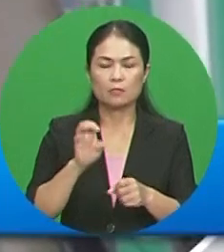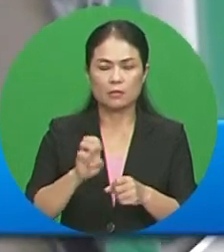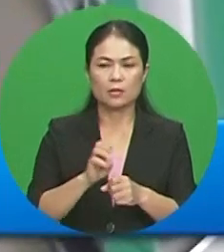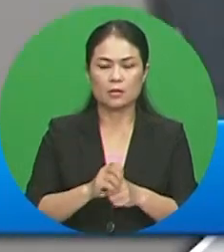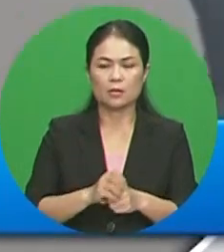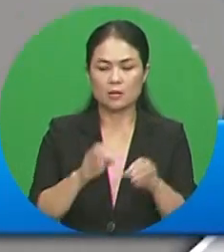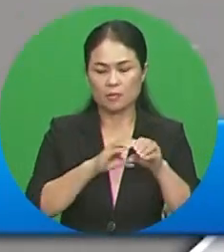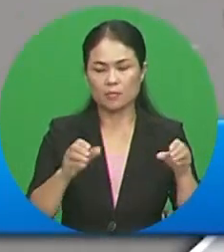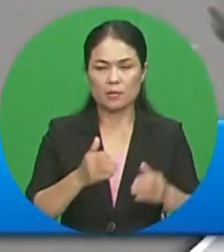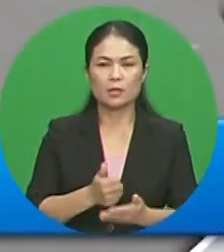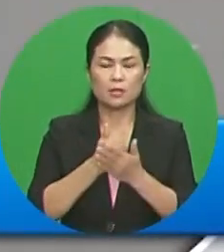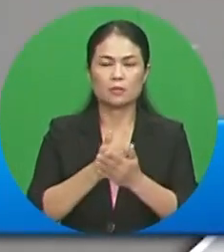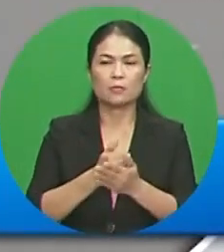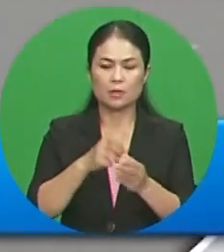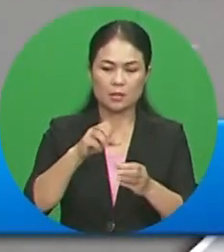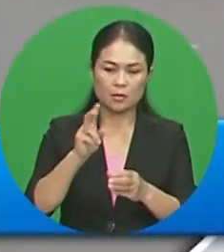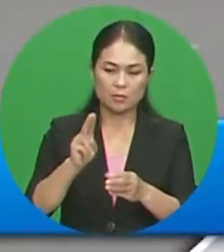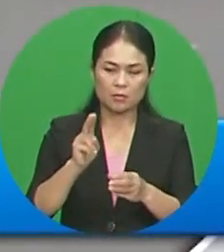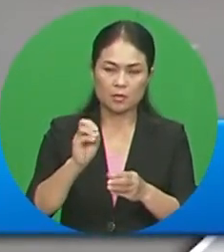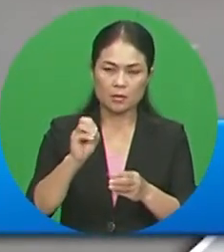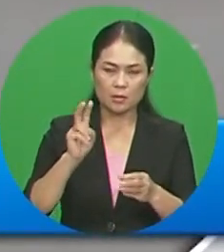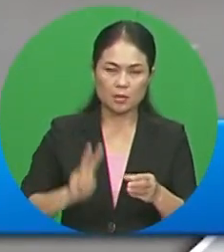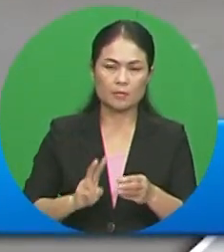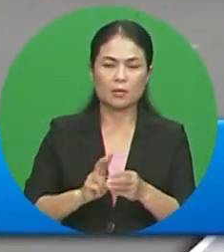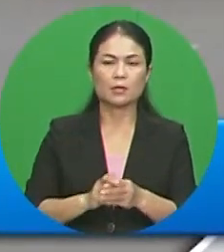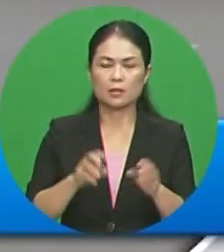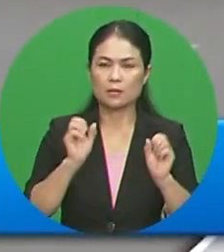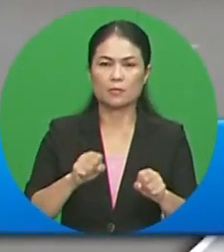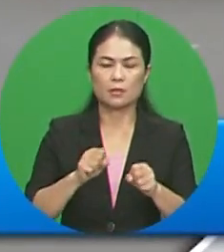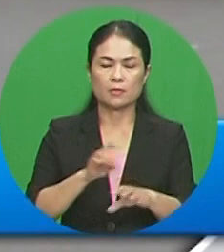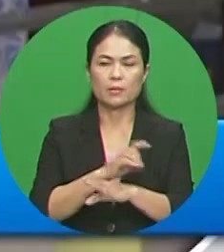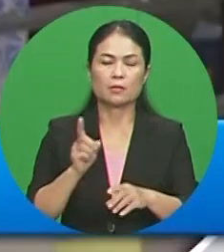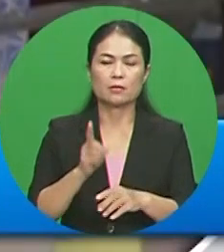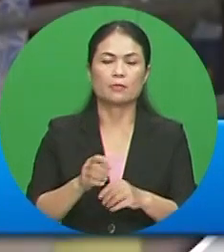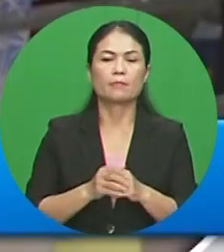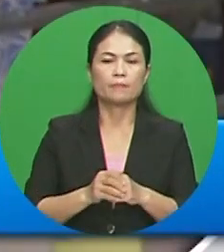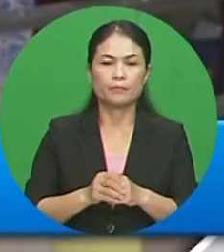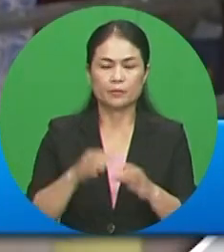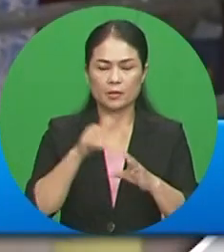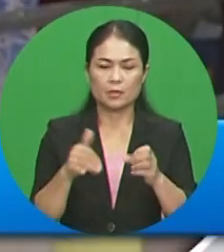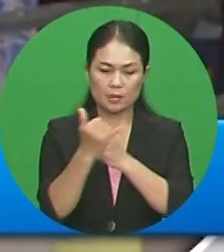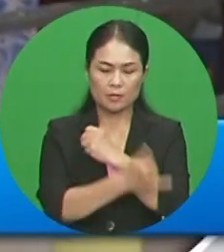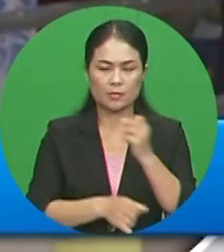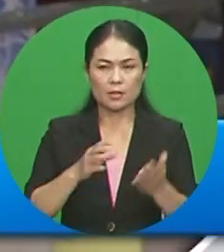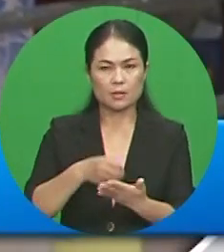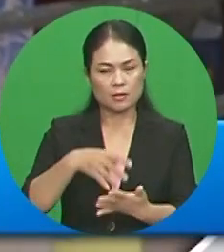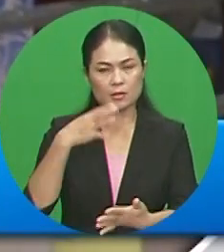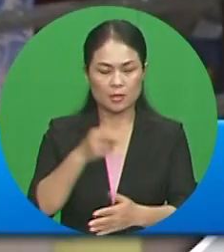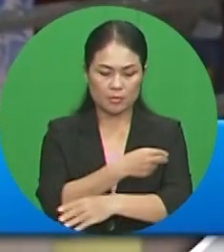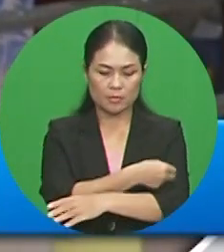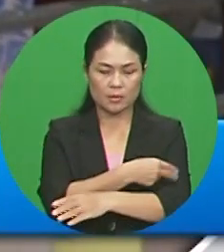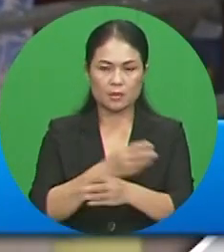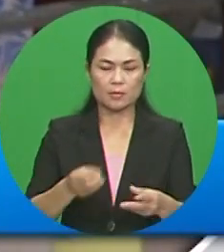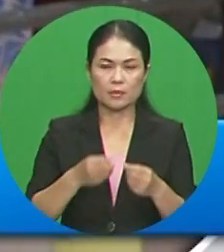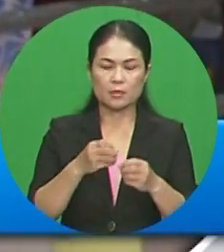ពង់ជំនួយខ្យល់អុកស៊ីហ្សែនដែលគាត់ត្រូវការជាចាំបាច់នាពេលនោះនៅក្នុងប្រទេសអ្នកមានមន្ទីរពេទ្យបានព្យាបាលនិង